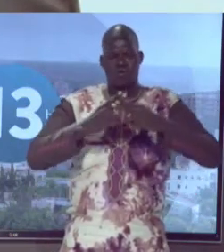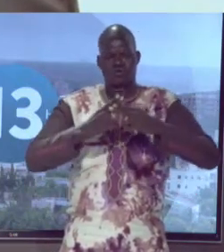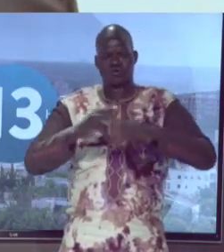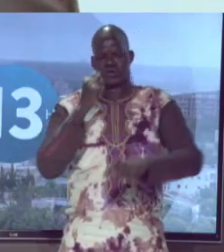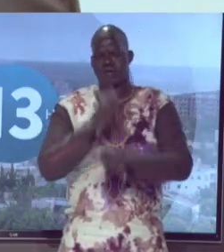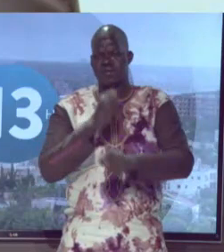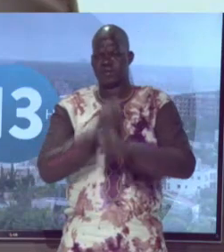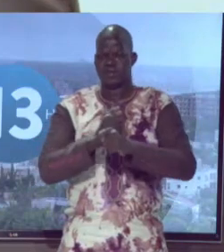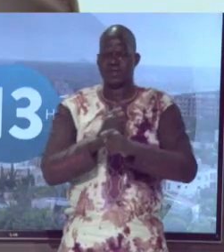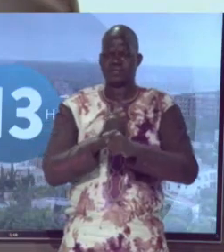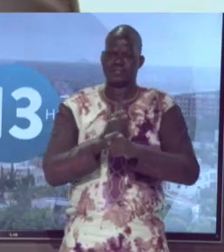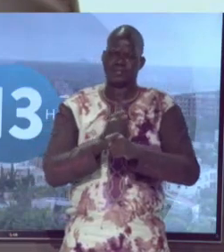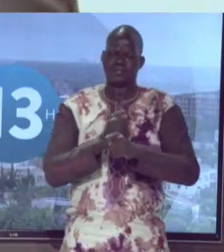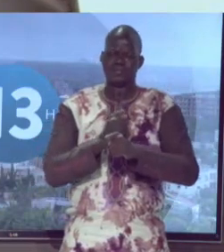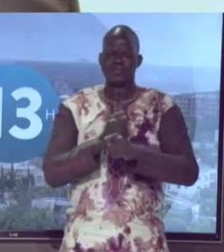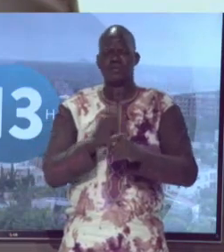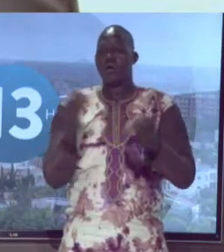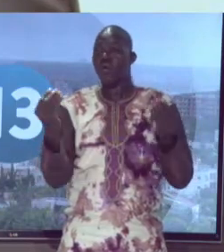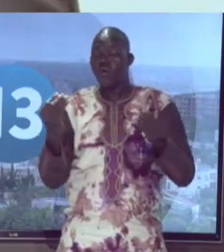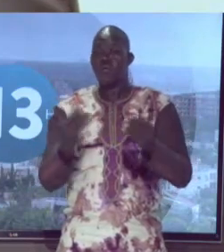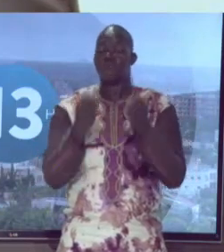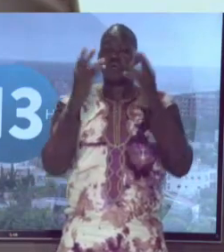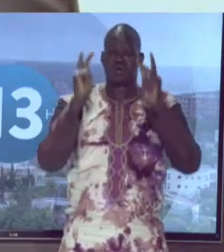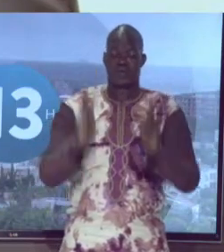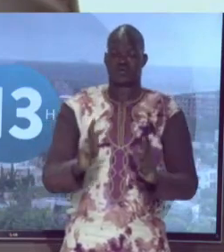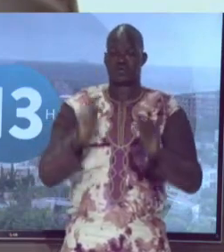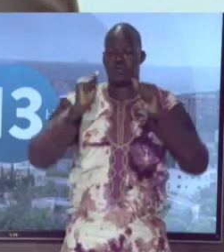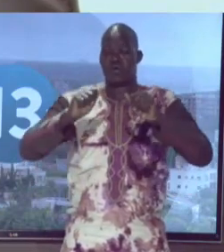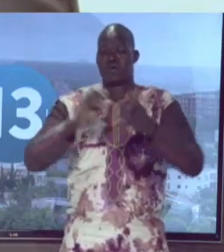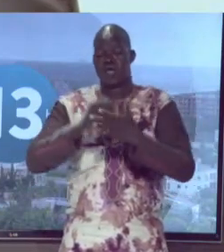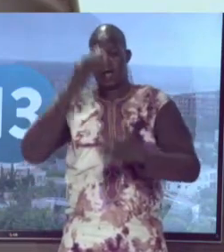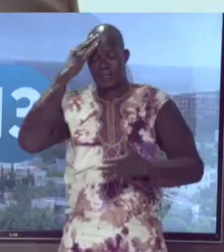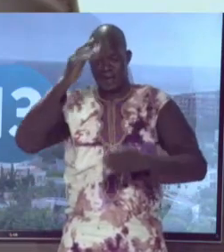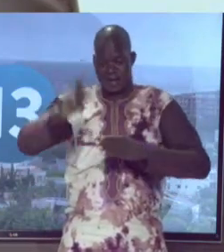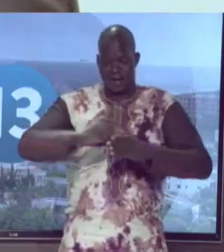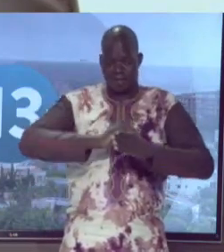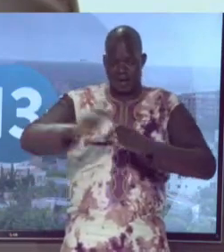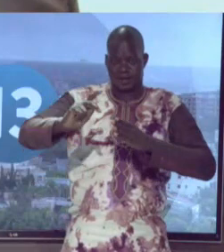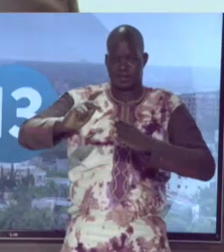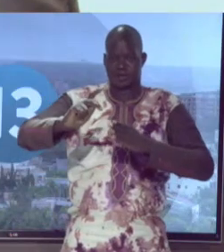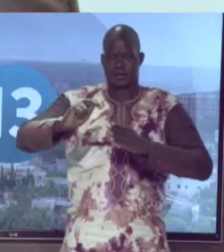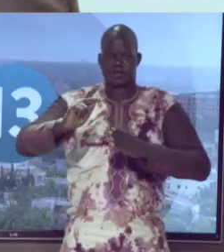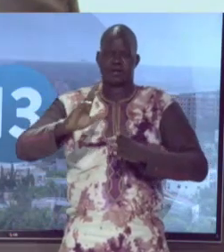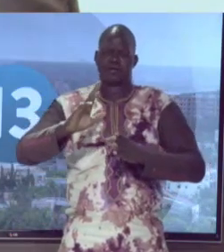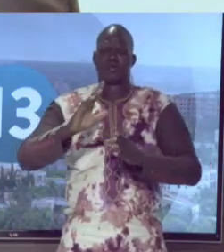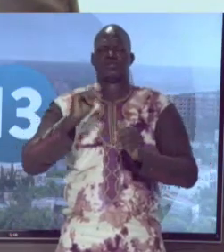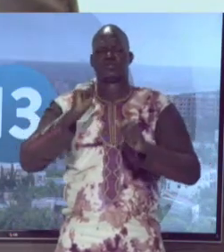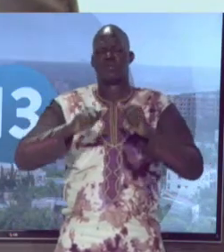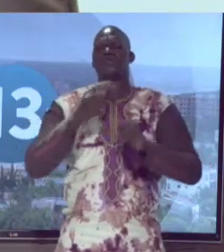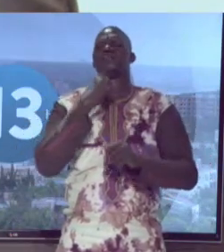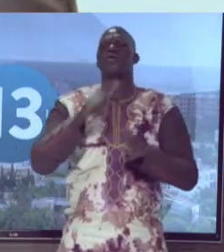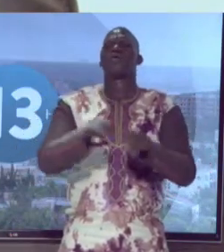métiers, où les gens peuvent apprendre la partie pratico-pratique. Si je peux m'exprimer ainsi,